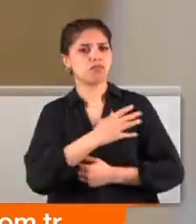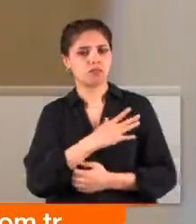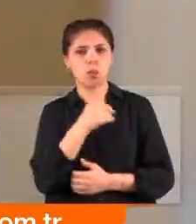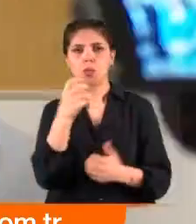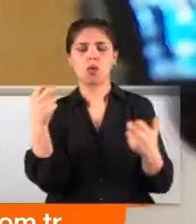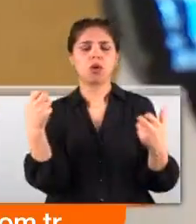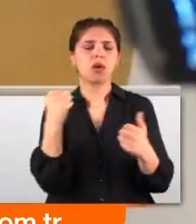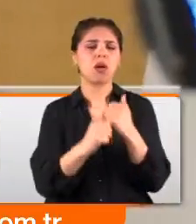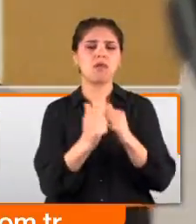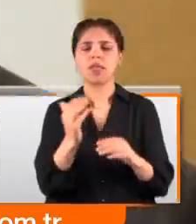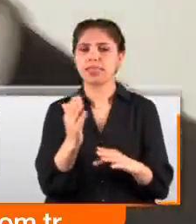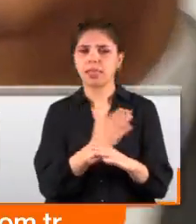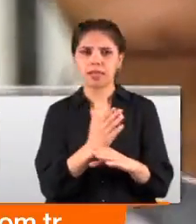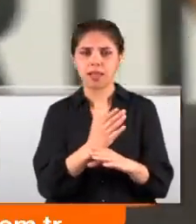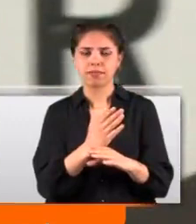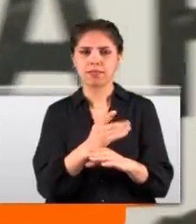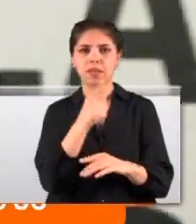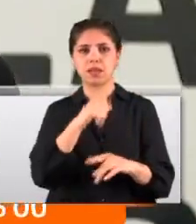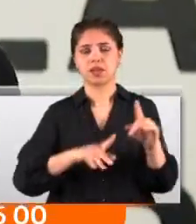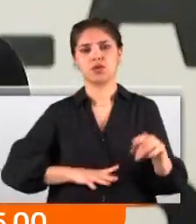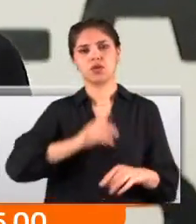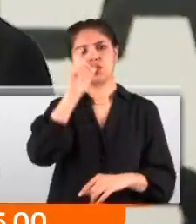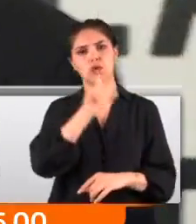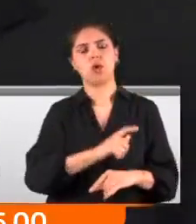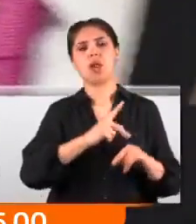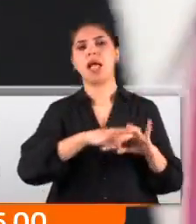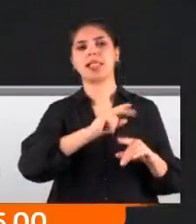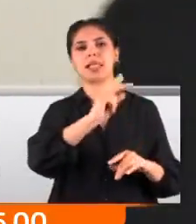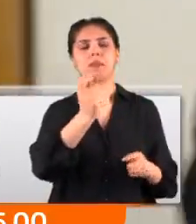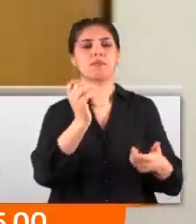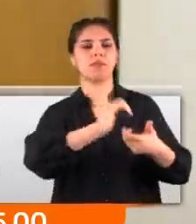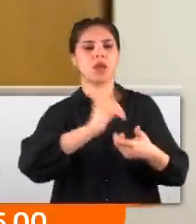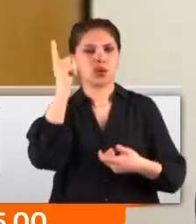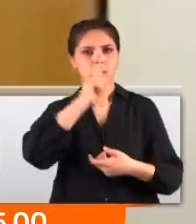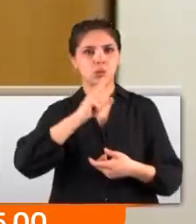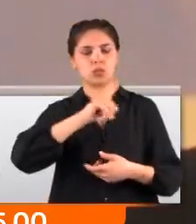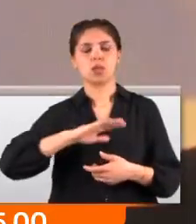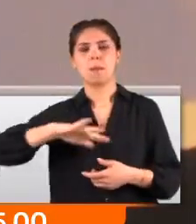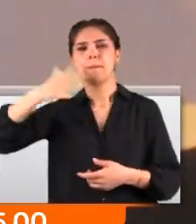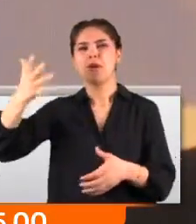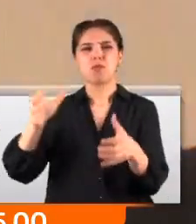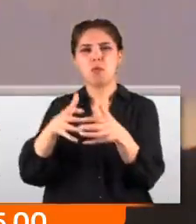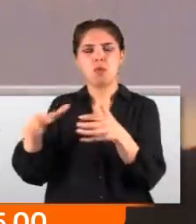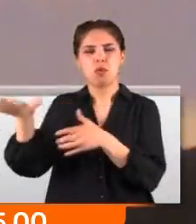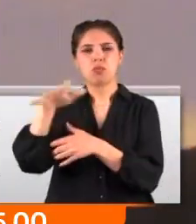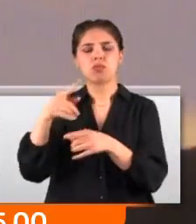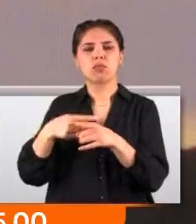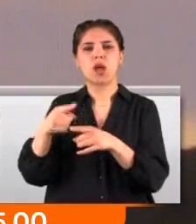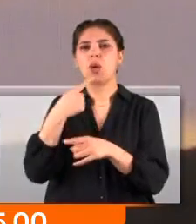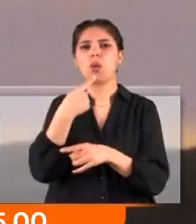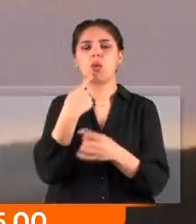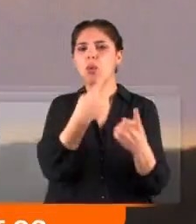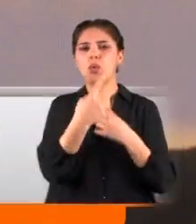bu kavga neden? Kılıçdaroğlu'nun HDP ile kirli pazarlığına koalisyon ortaklarından çıt çıkmadı. Burada